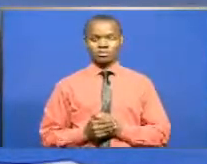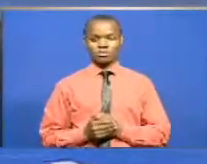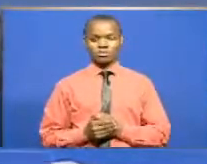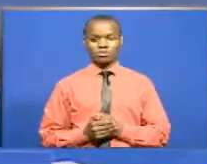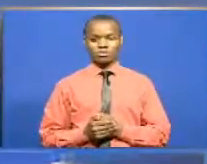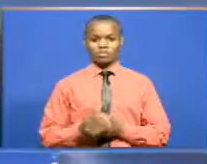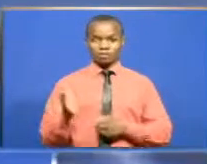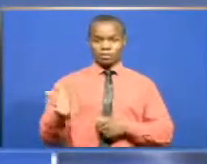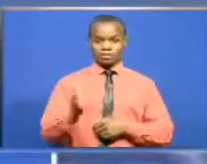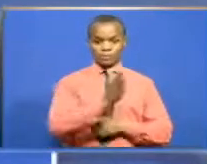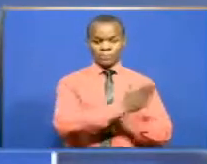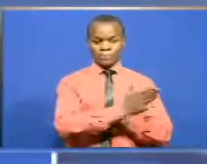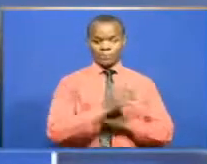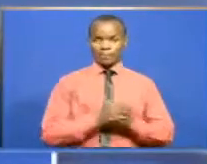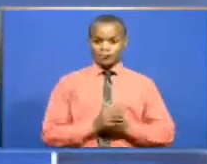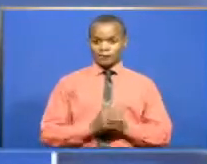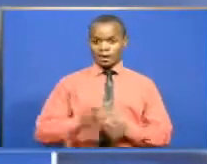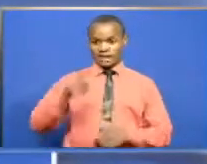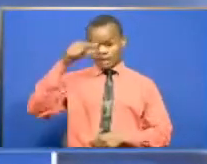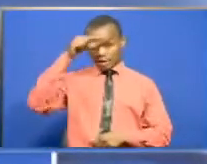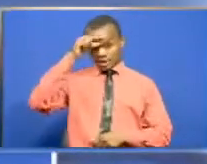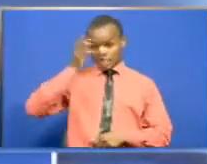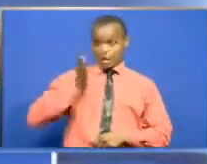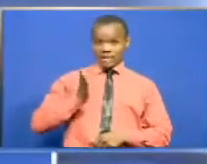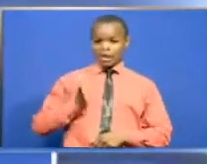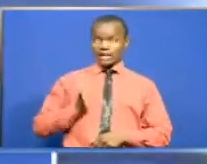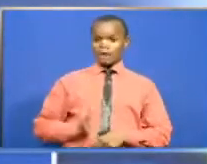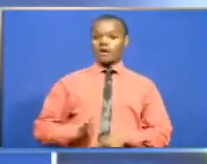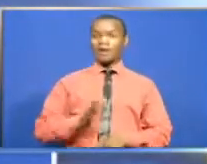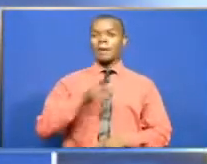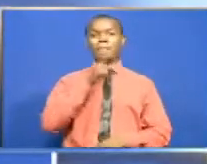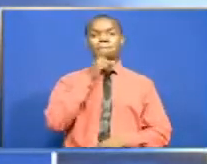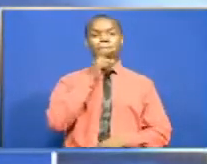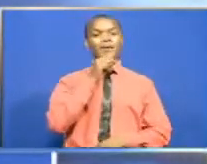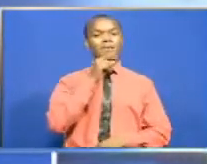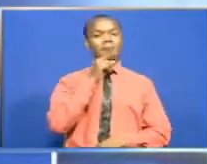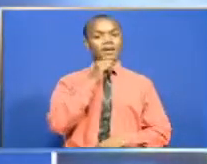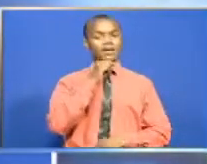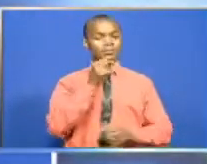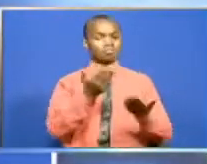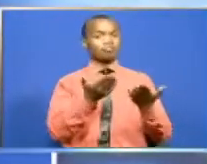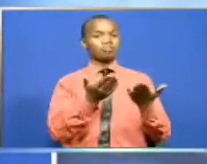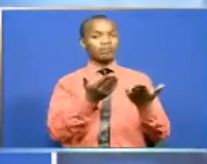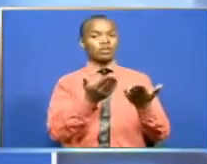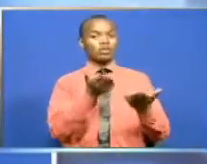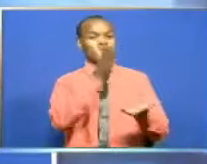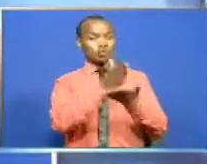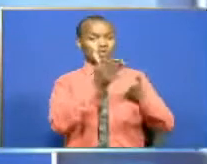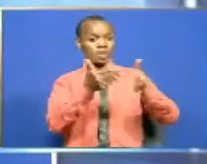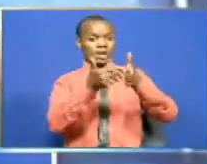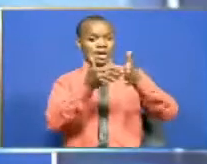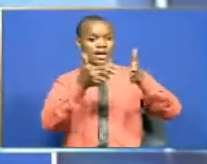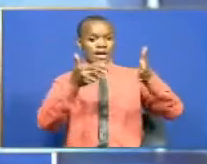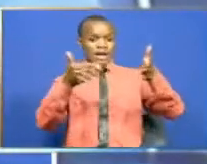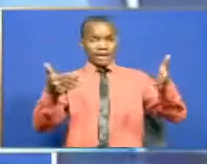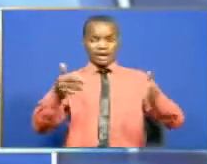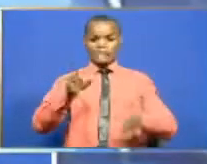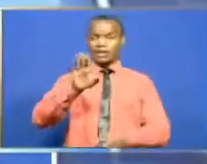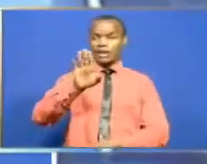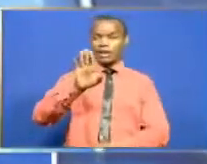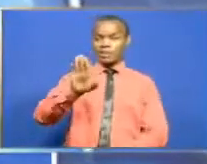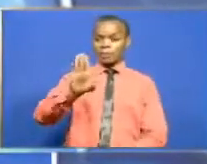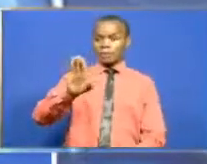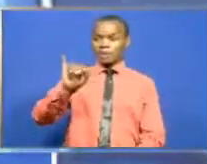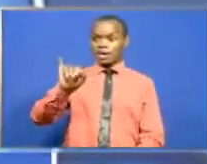Mtazamaji, magavana wanaume wamepinga mapendekezo yaliyo kwenye ripoti ya mpango wa maridhiano ya